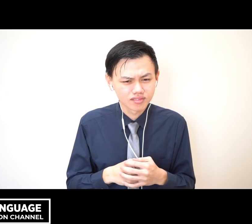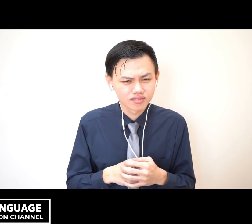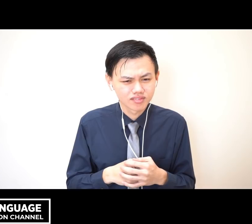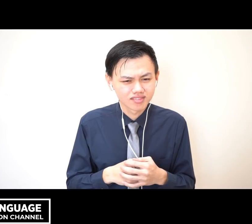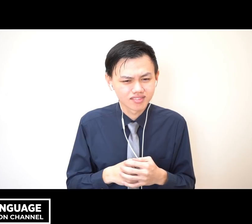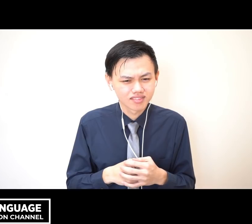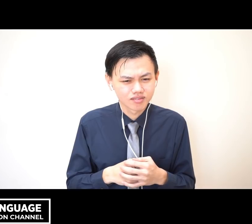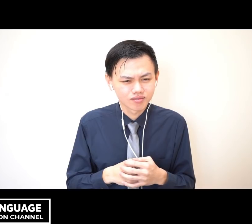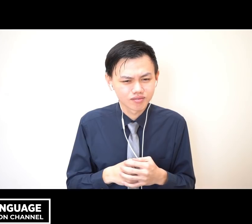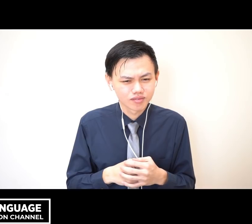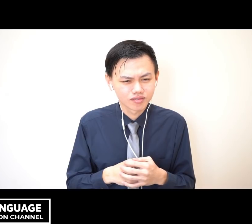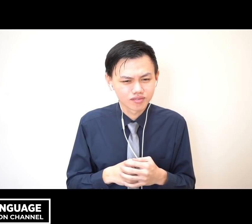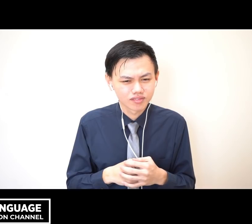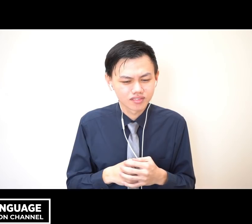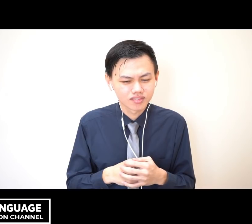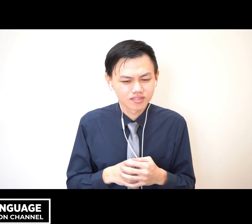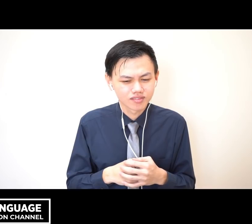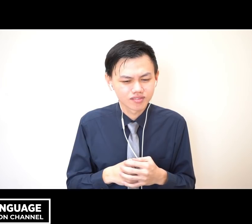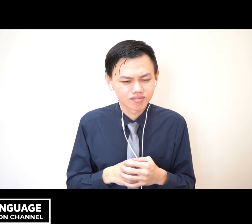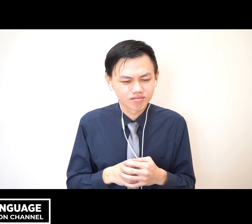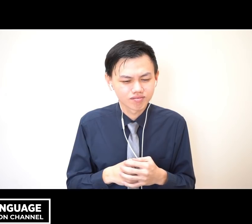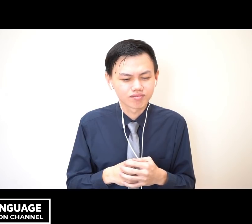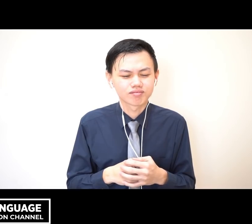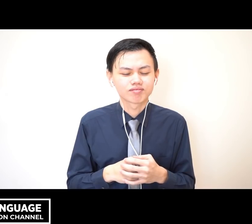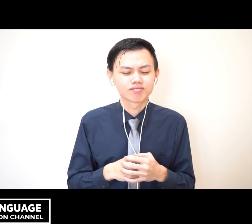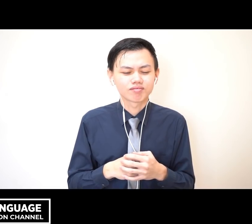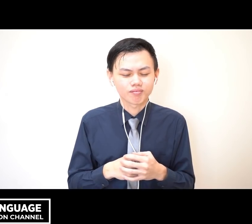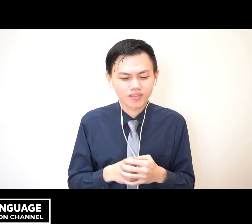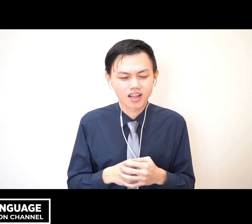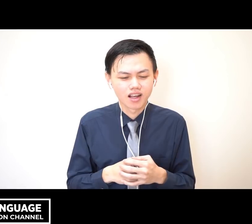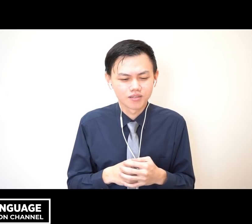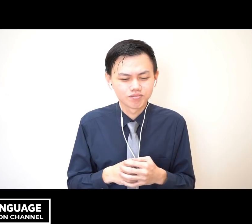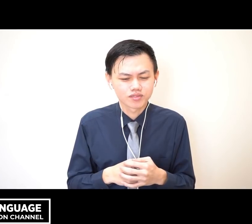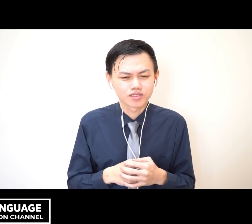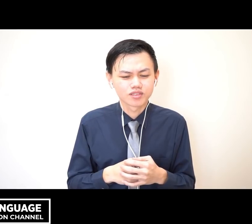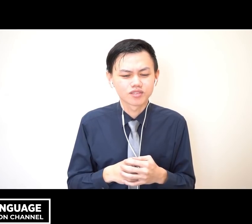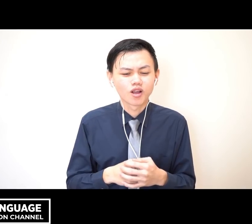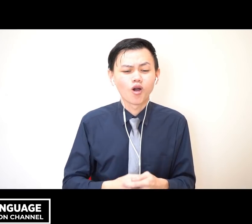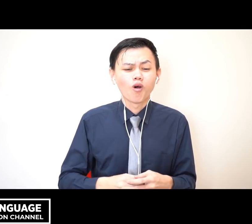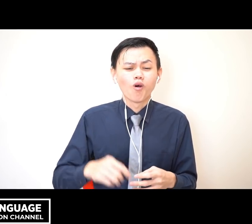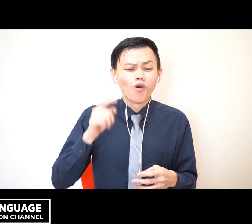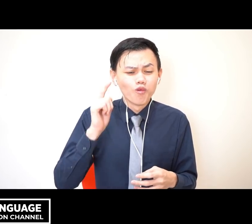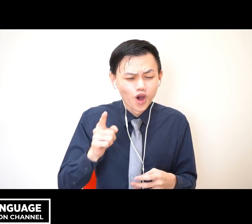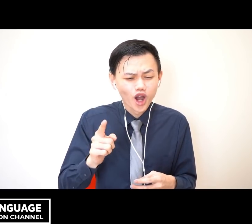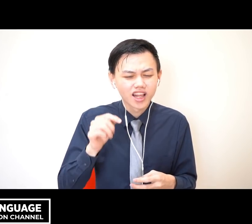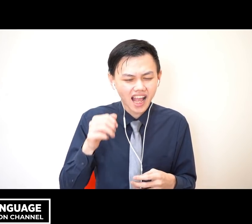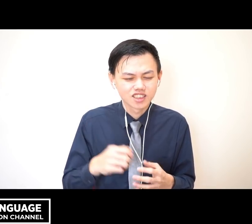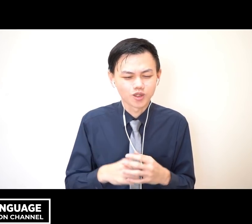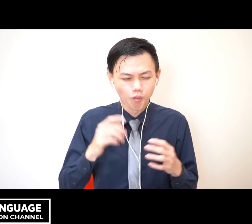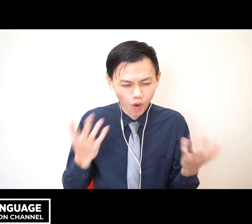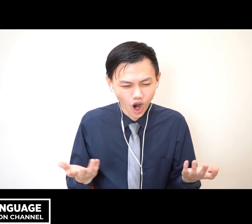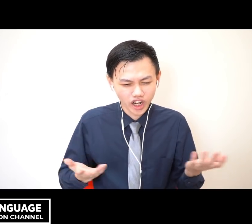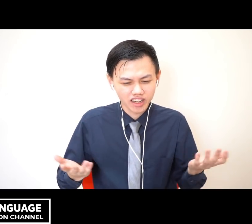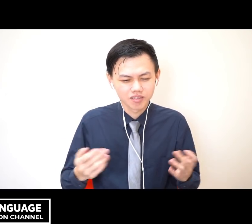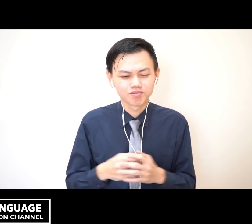around us, asking ourselves, how can I help? Bagaimana saya bisa membantu? Apa yang